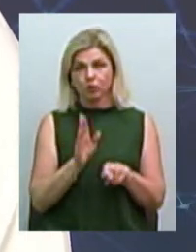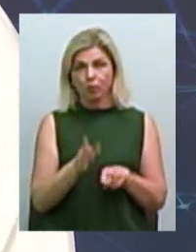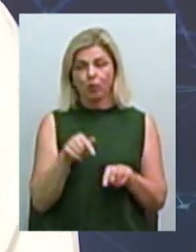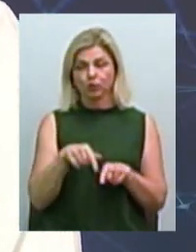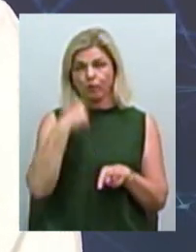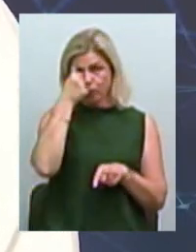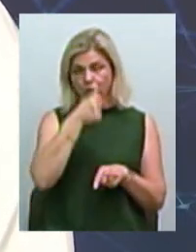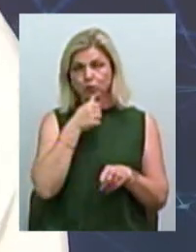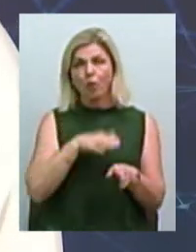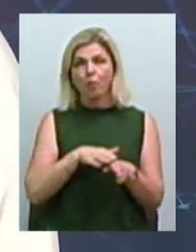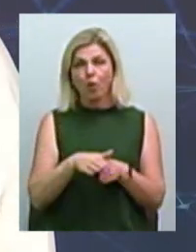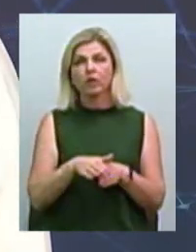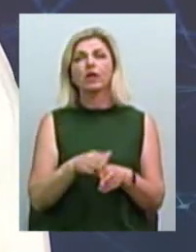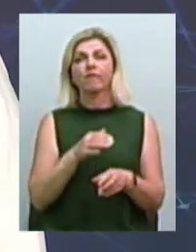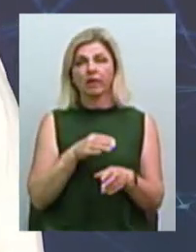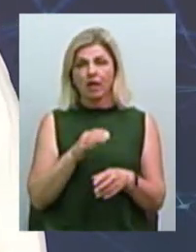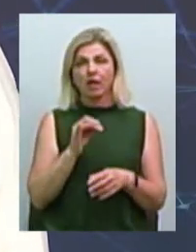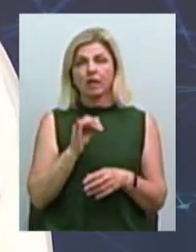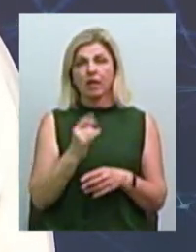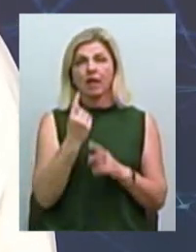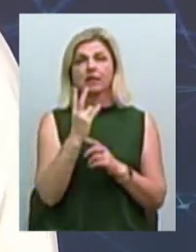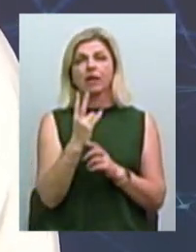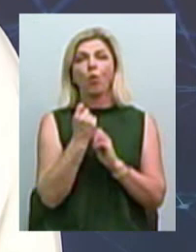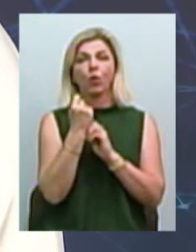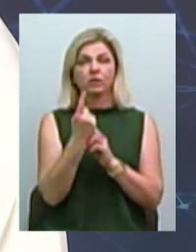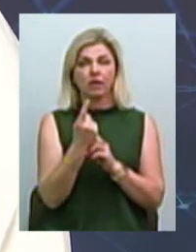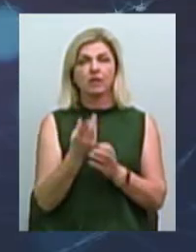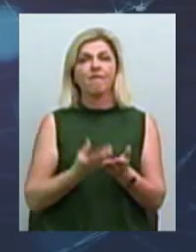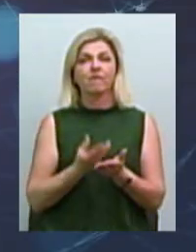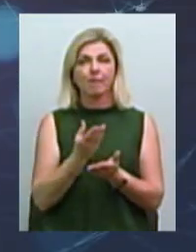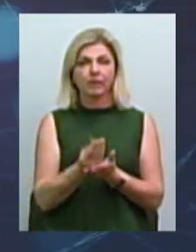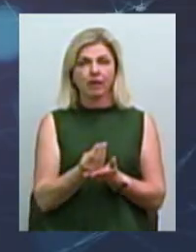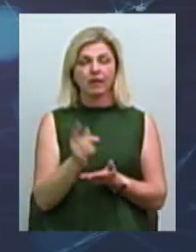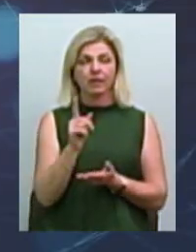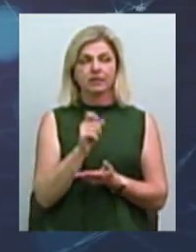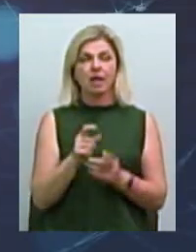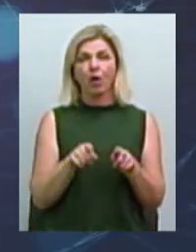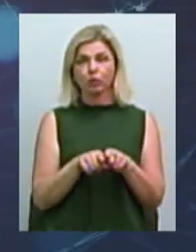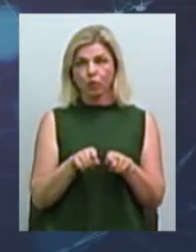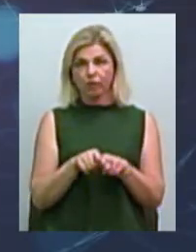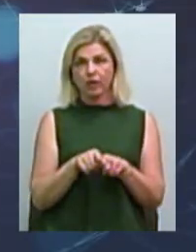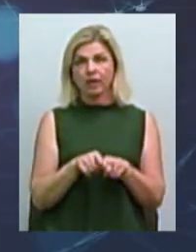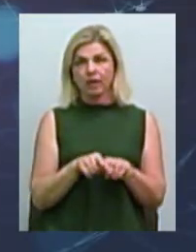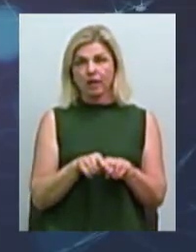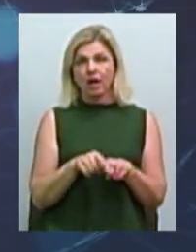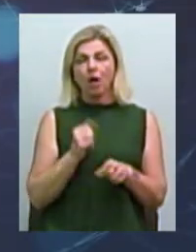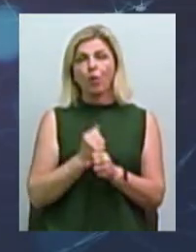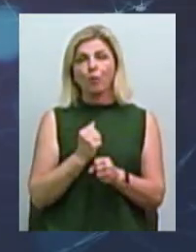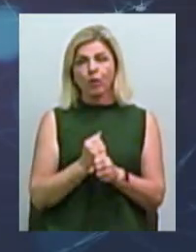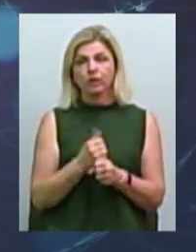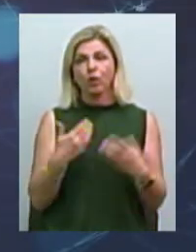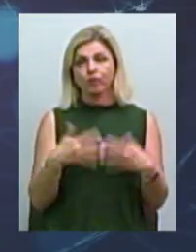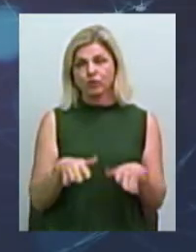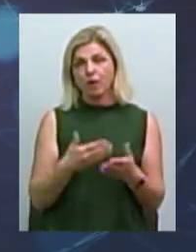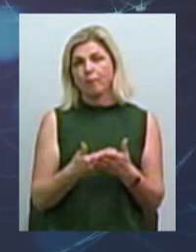повністю освоєні. Н11 у нас ми виплатили за минулорічні і цьогорічні роботи вже